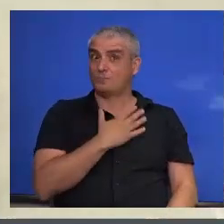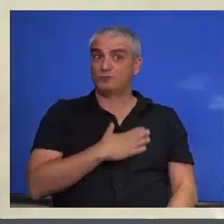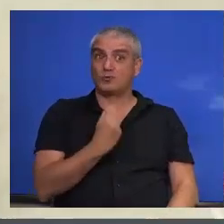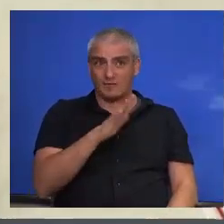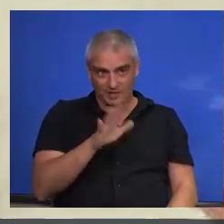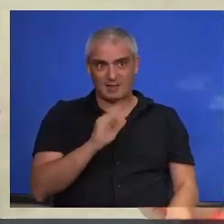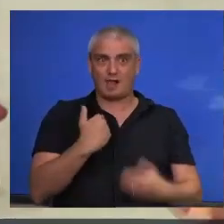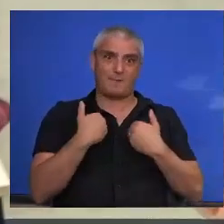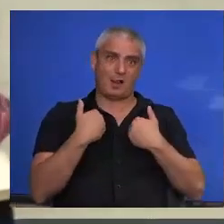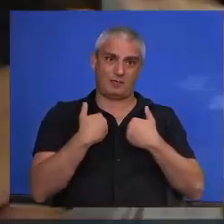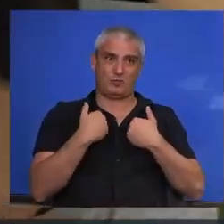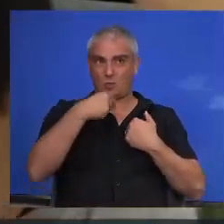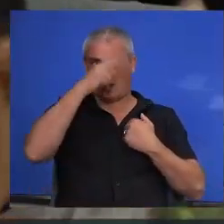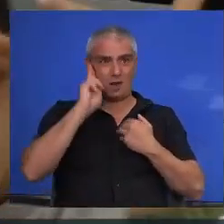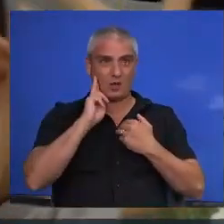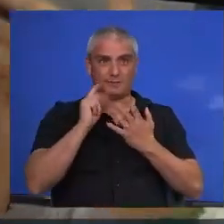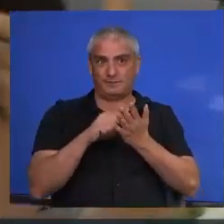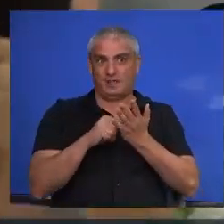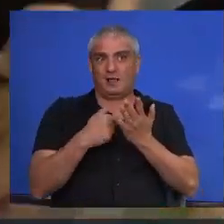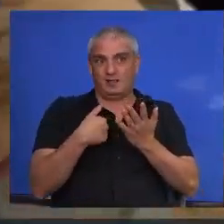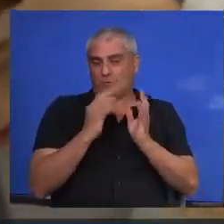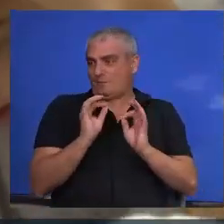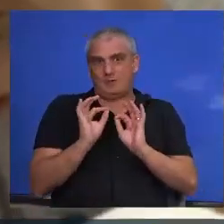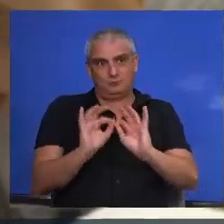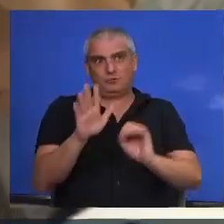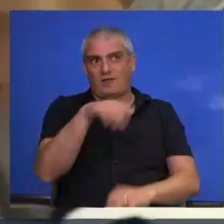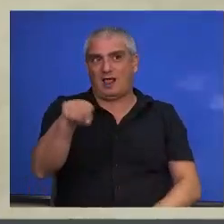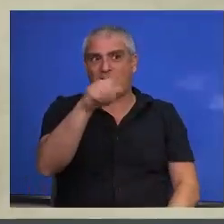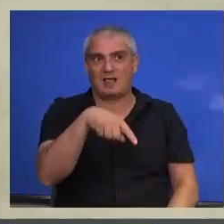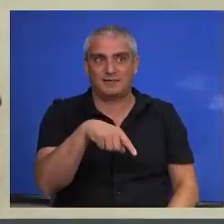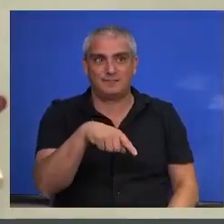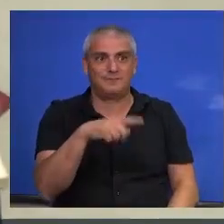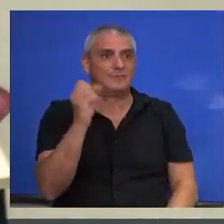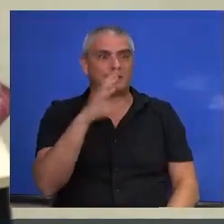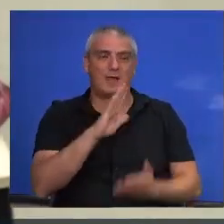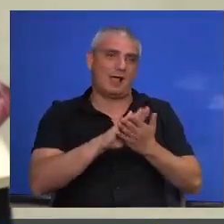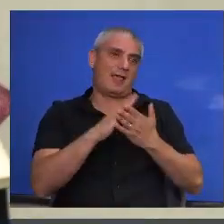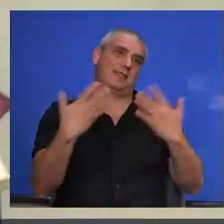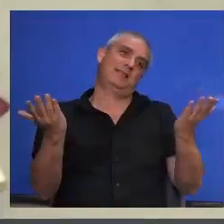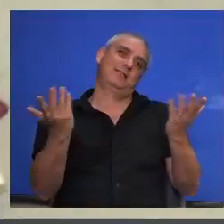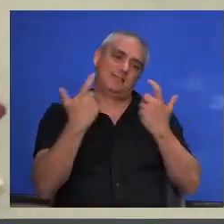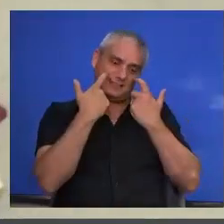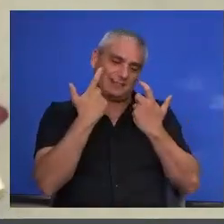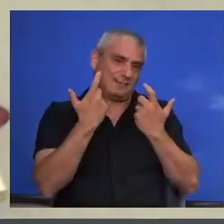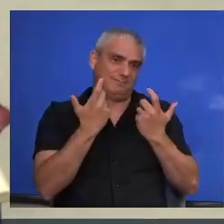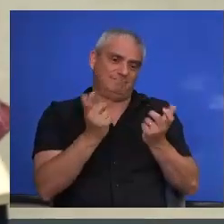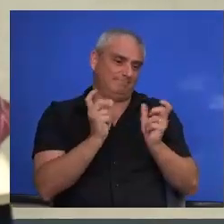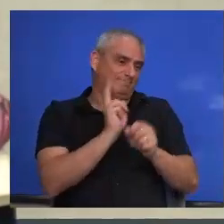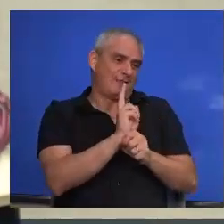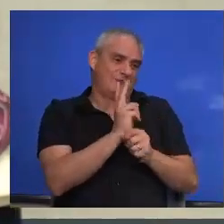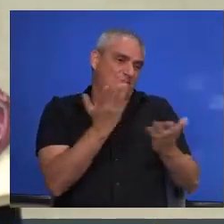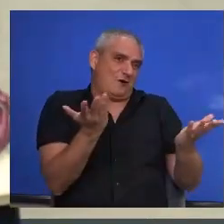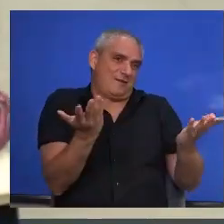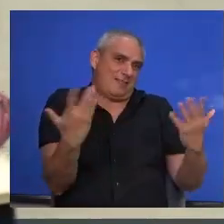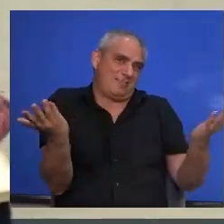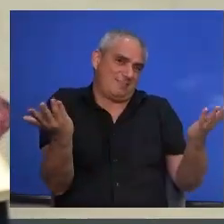המורים, כי אנחנו באמת כאן בשבילם. היא באה כי אין גנים, ולא היה מי שישמור עליה היום, אז פשוט היא באה.